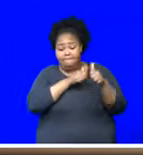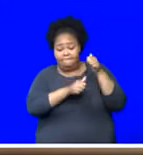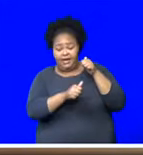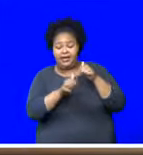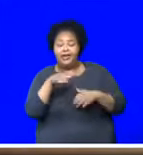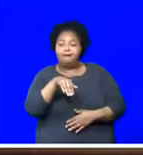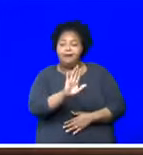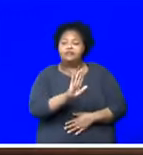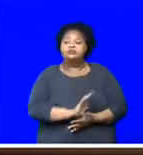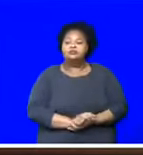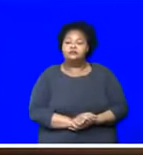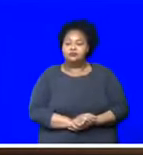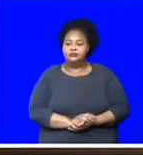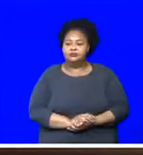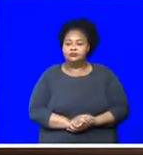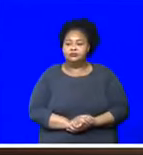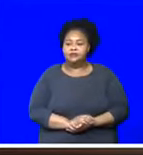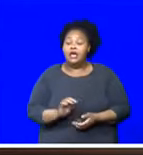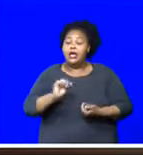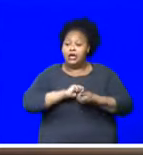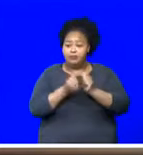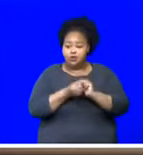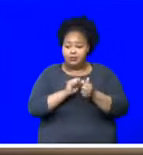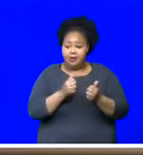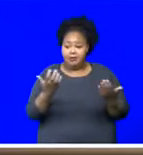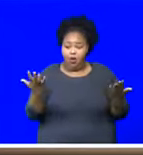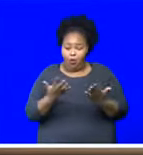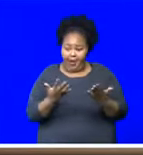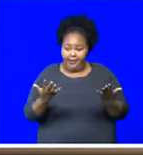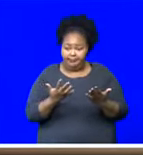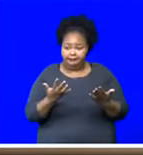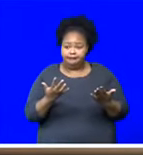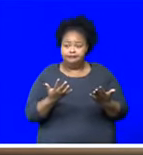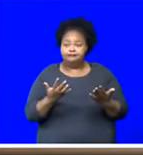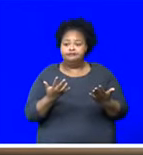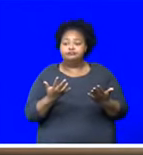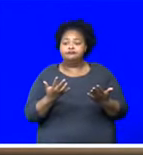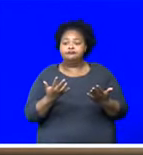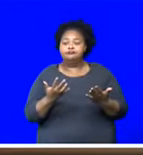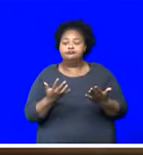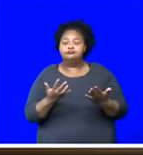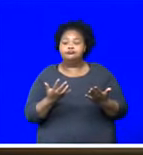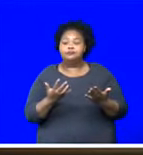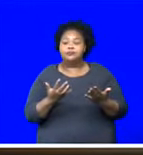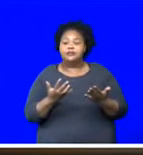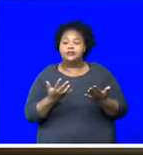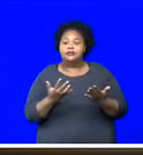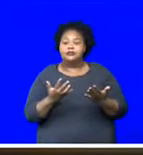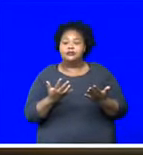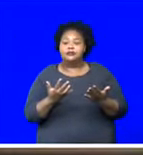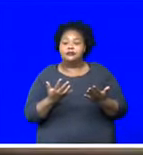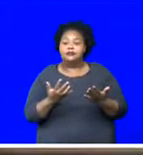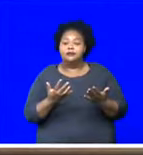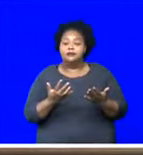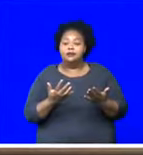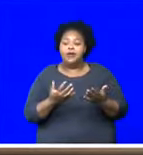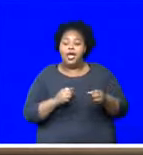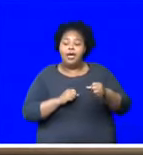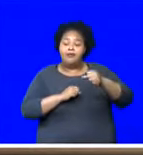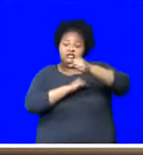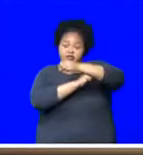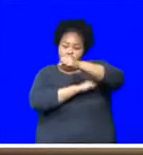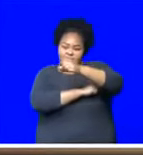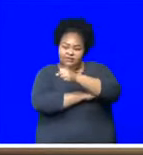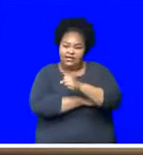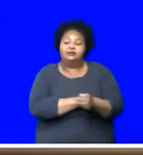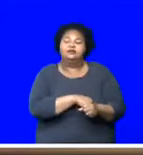Ngcinamba lekhona kuba ukuthi sikhasini esiningi siye sizame tiponsa njengoba sathi songa nje